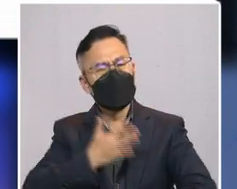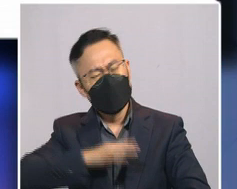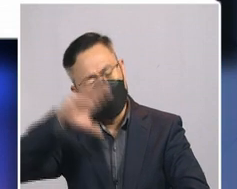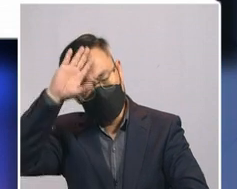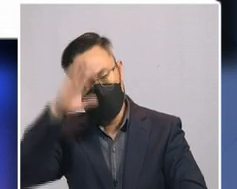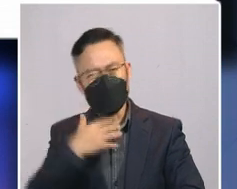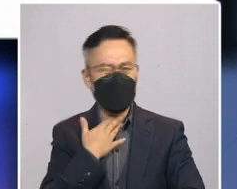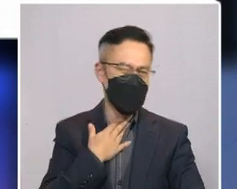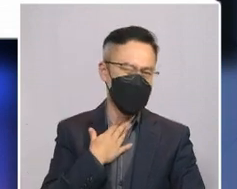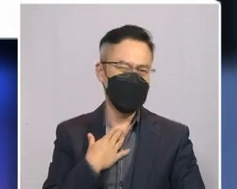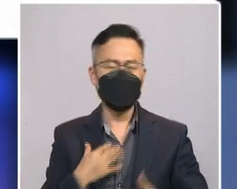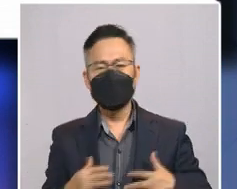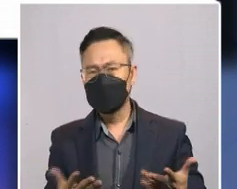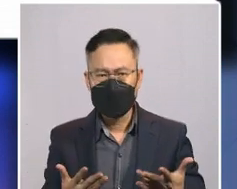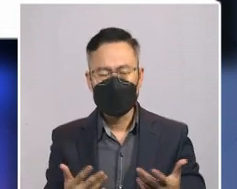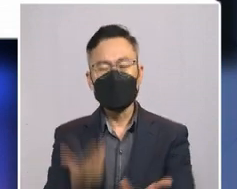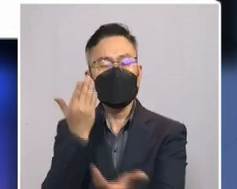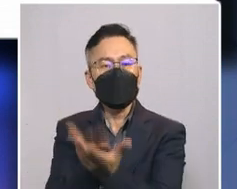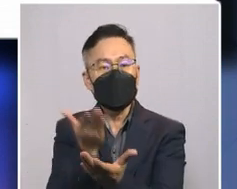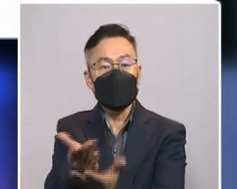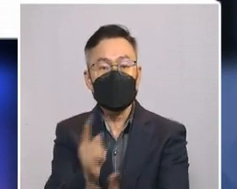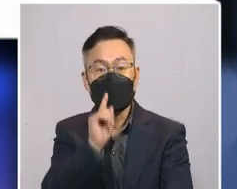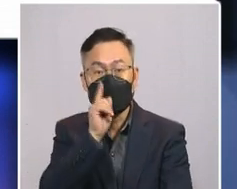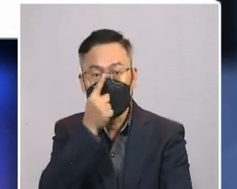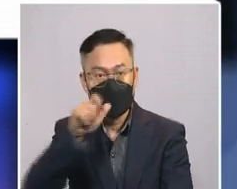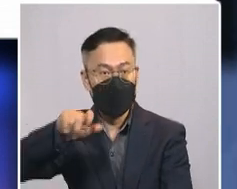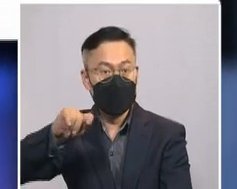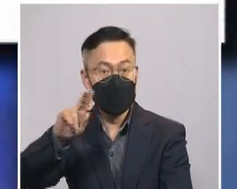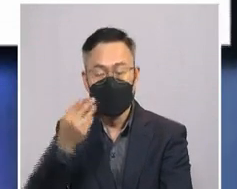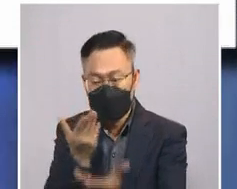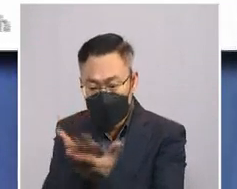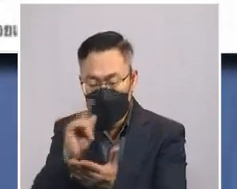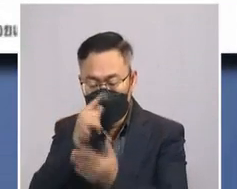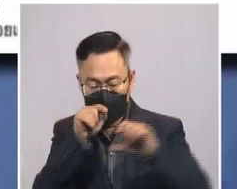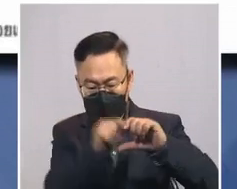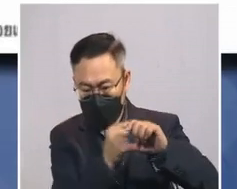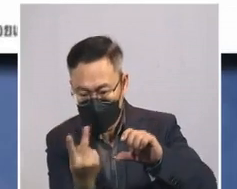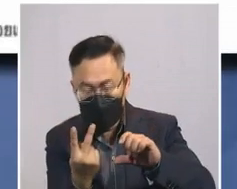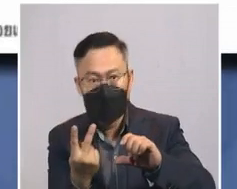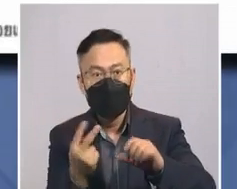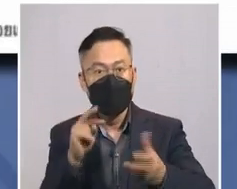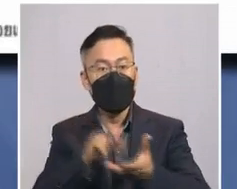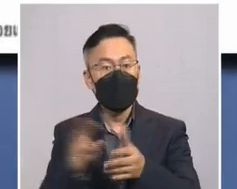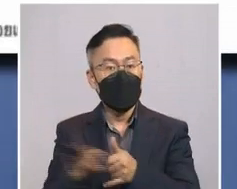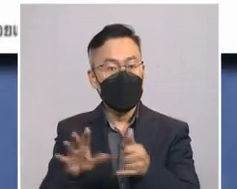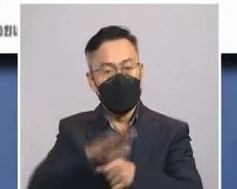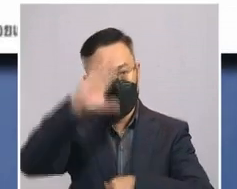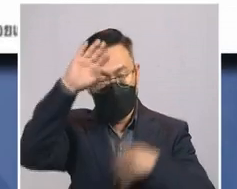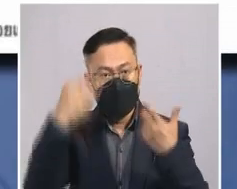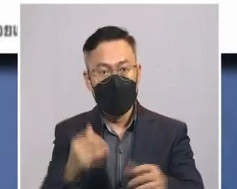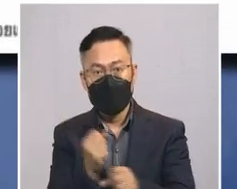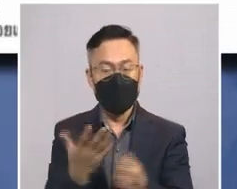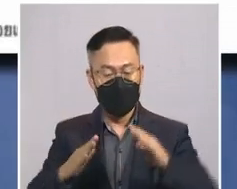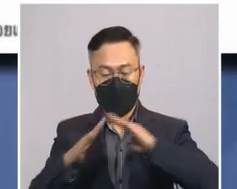ตรวจปรากฏว่าขึ้น2ขีดค่ะพอตัวเองรู้ตัวว่าติดโควิดอ้าวทำยังไงล่ะที่บ้านมันกักตัวไม่ได้ภรรยาก็อยู่ลูกก็อ